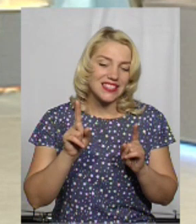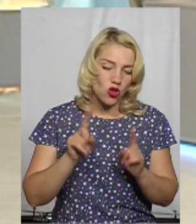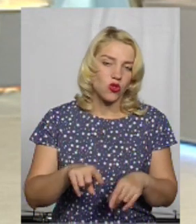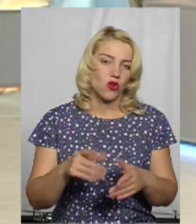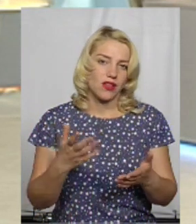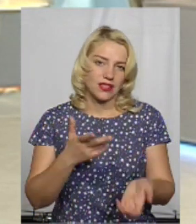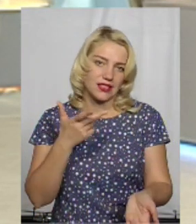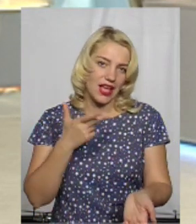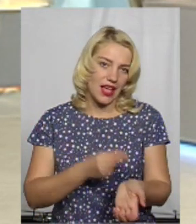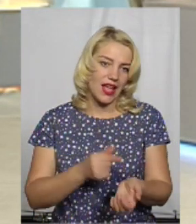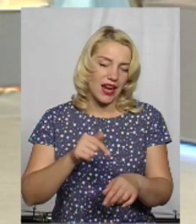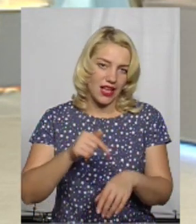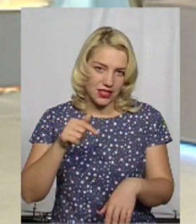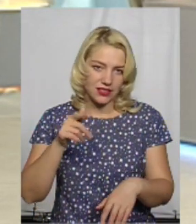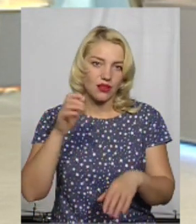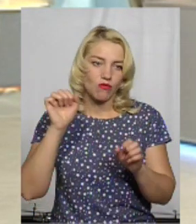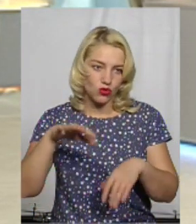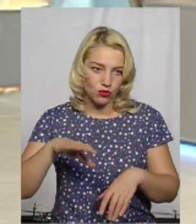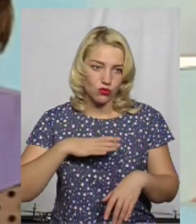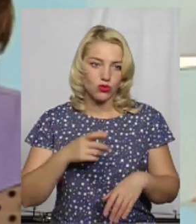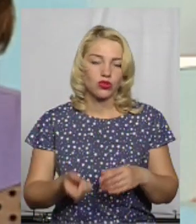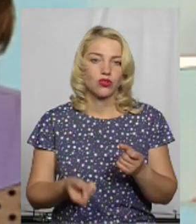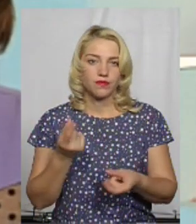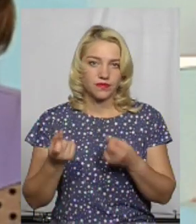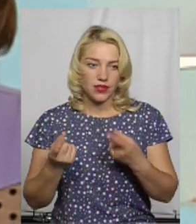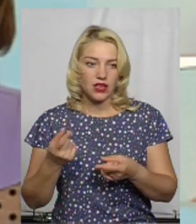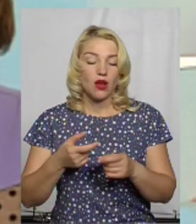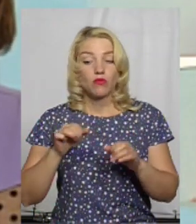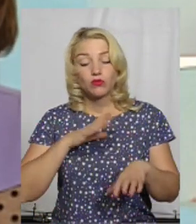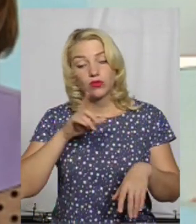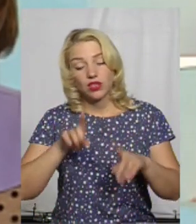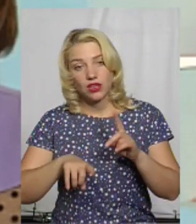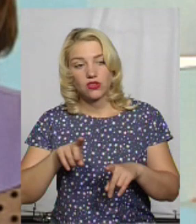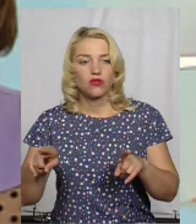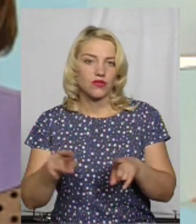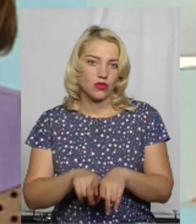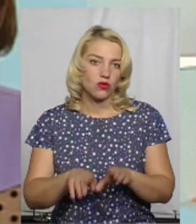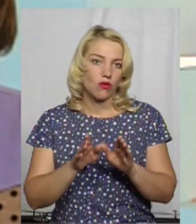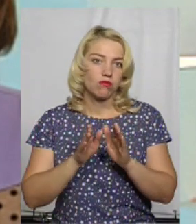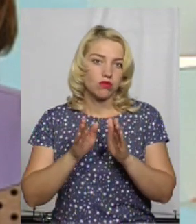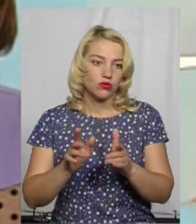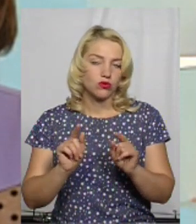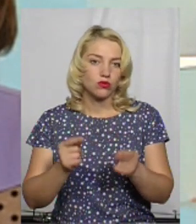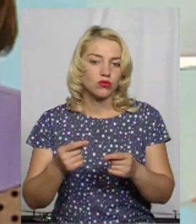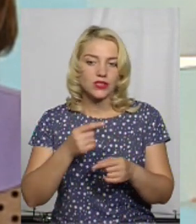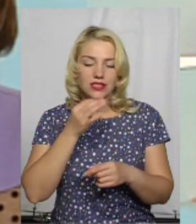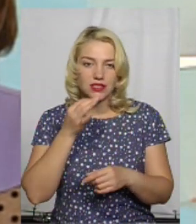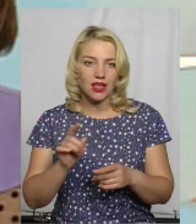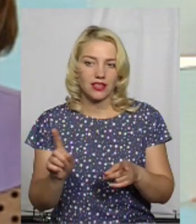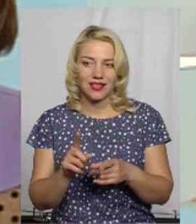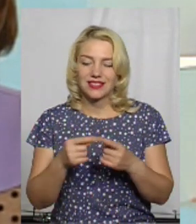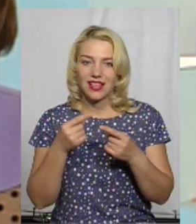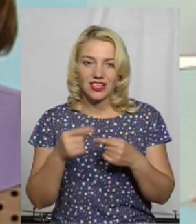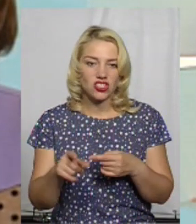якісь реакції на введення і тих вакцин все одно можуть зустрічатися. Можливо, вони будуть рідше, але вони все одно будуть. Тобто сказати, що якісь